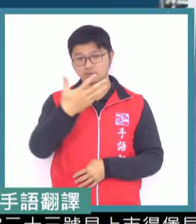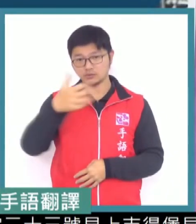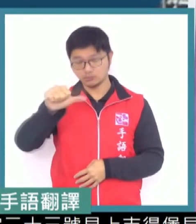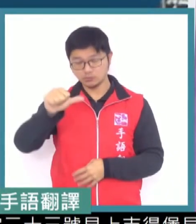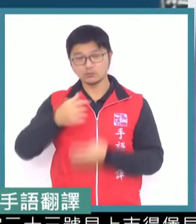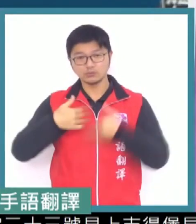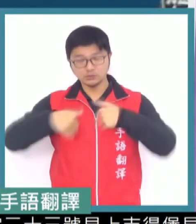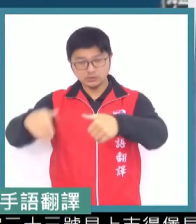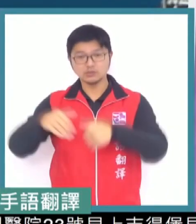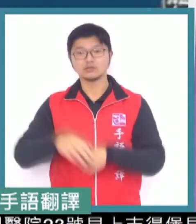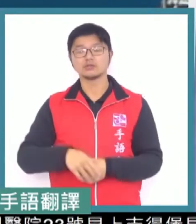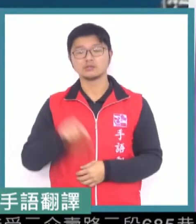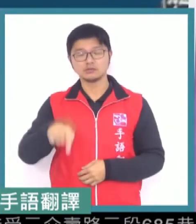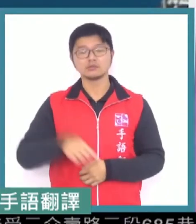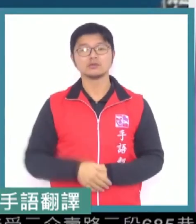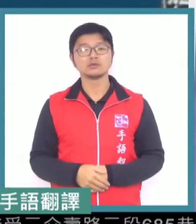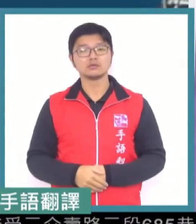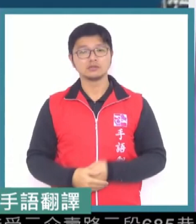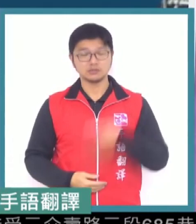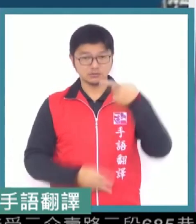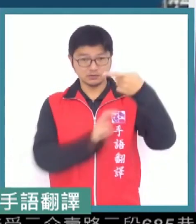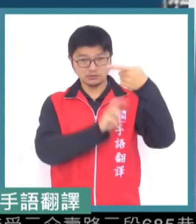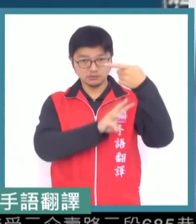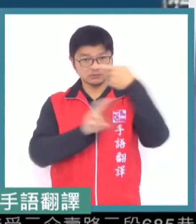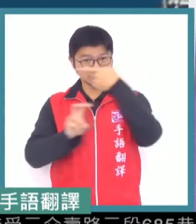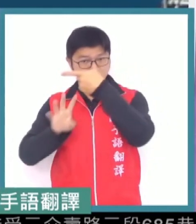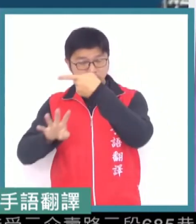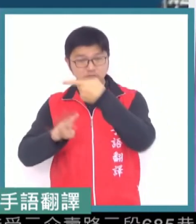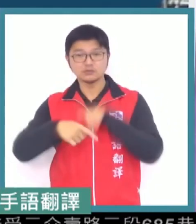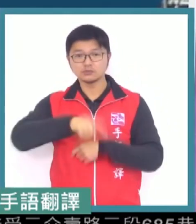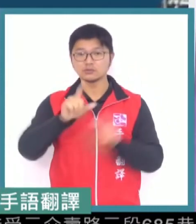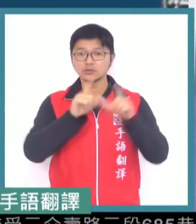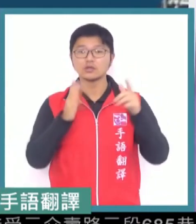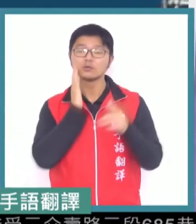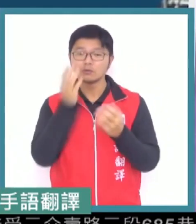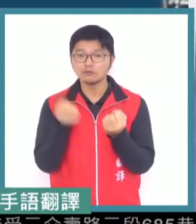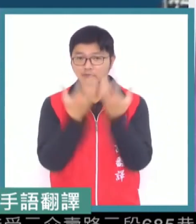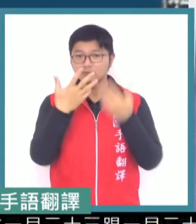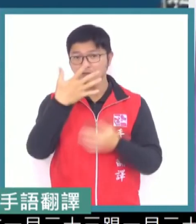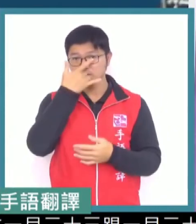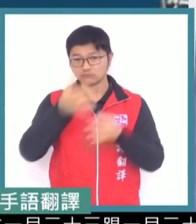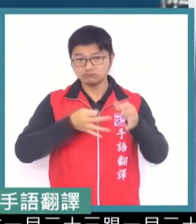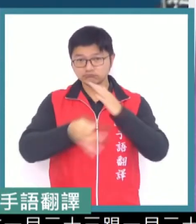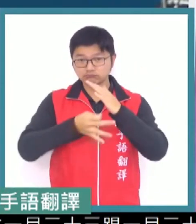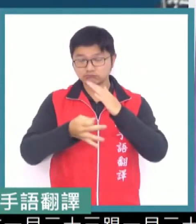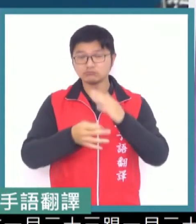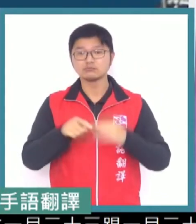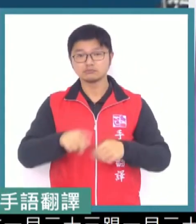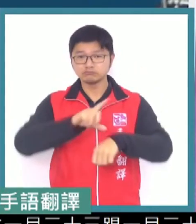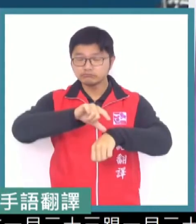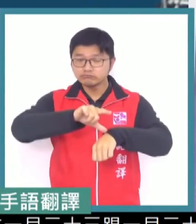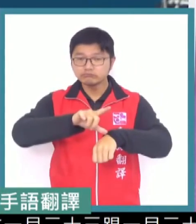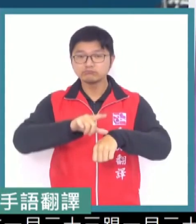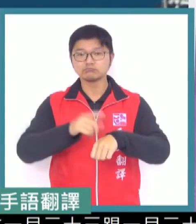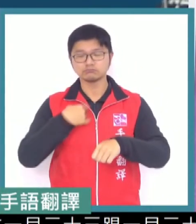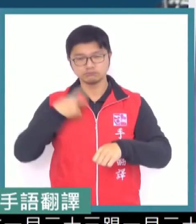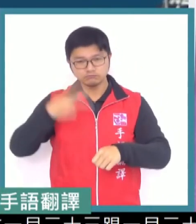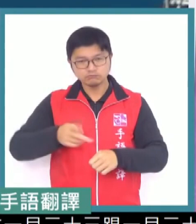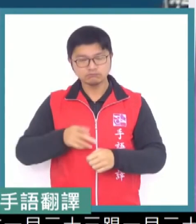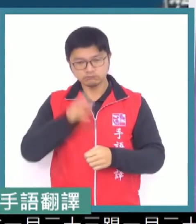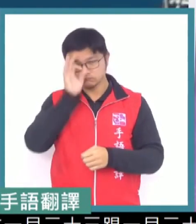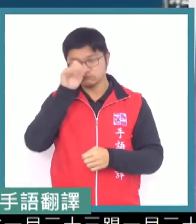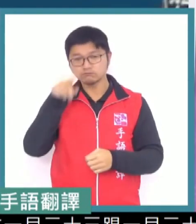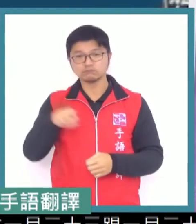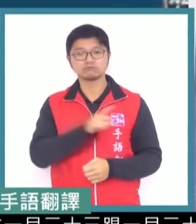685巷50弄52号1楼。那在1月23跟1月24号有到大润发的八德店，那这边的时间呢，我们会根据